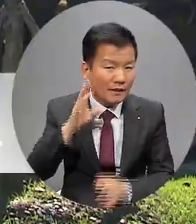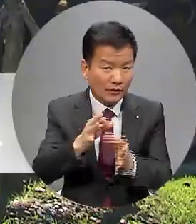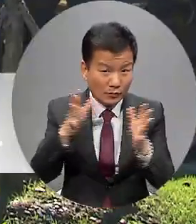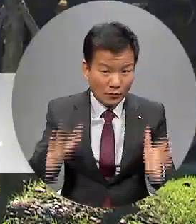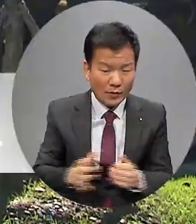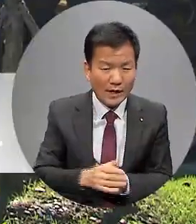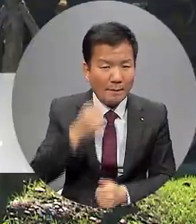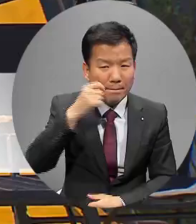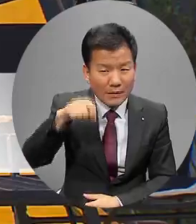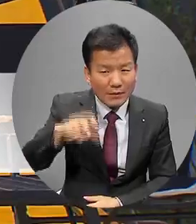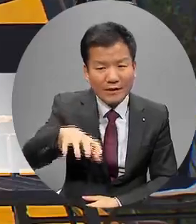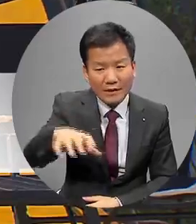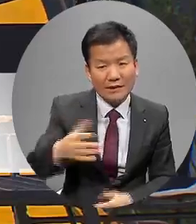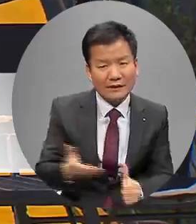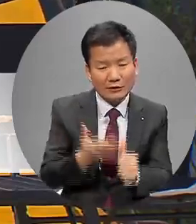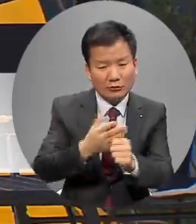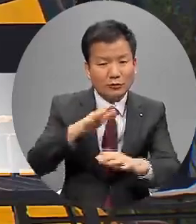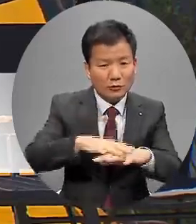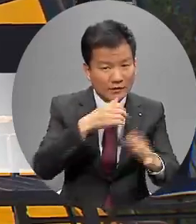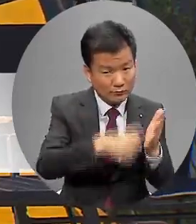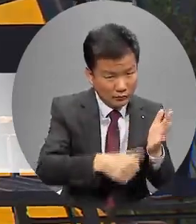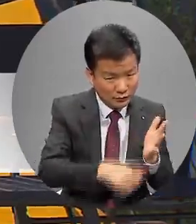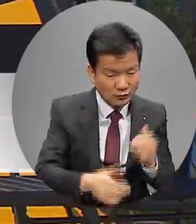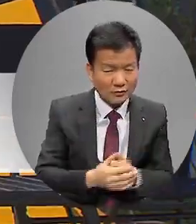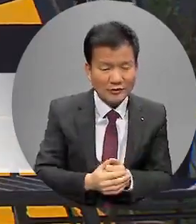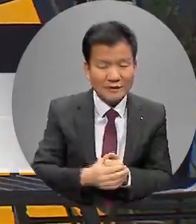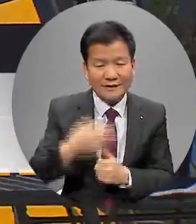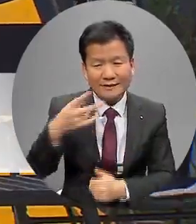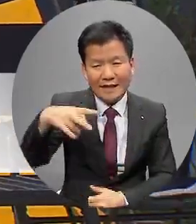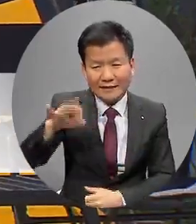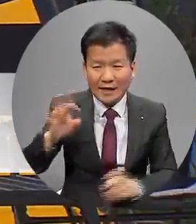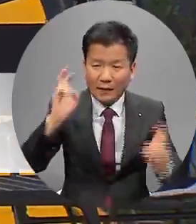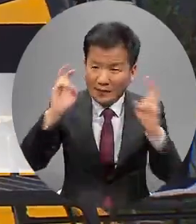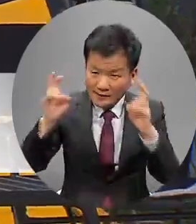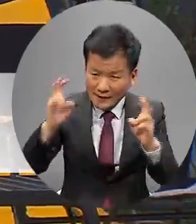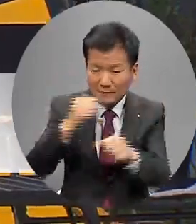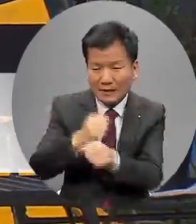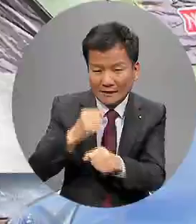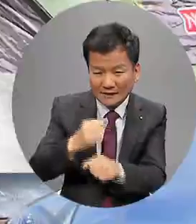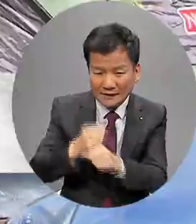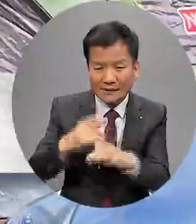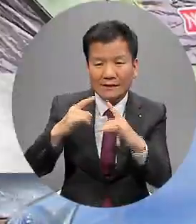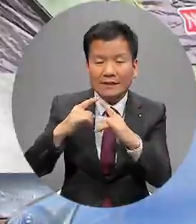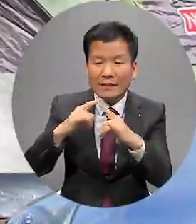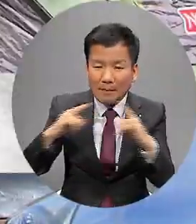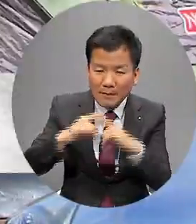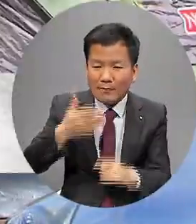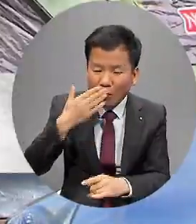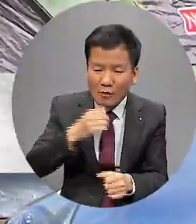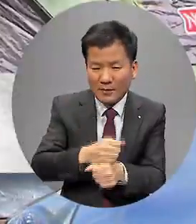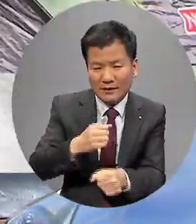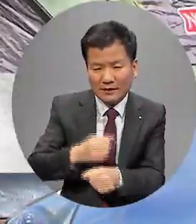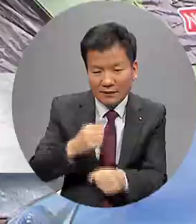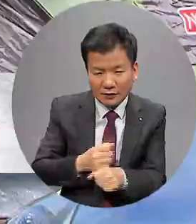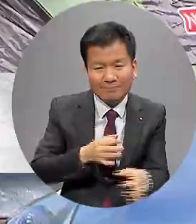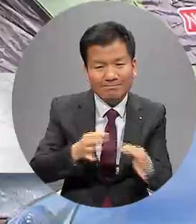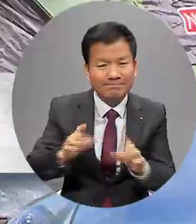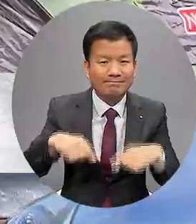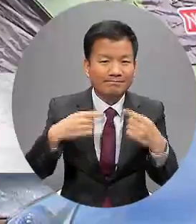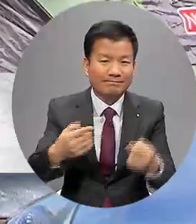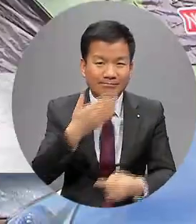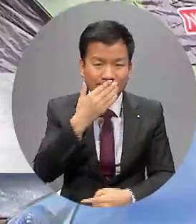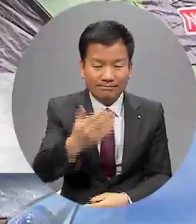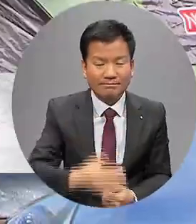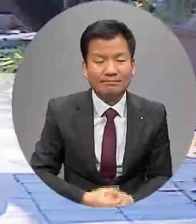동안 미원면 재배한 농산물과 대상의 장류 소스로 캠핑 음식을 만들고 쿠킹 쇼도 참여하고